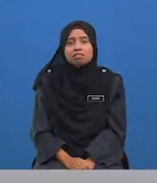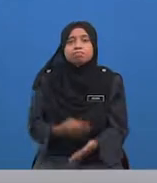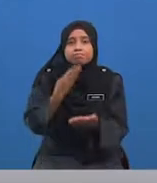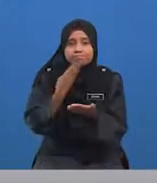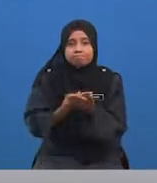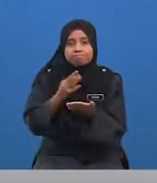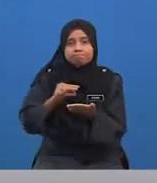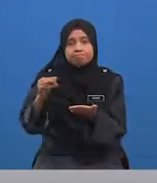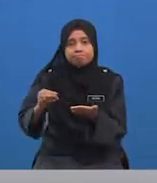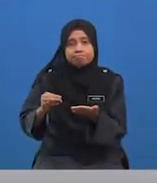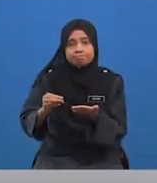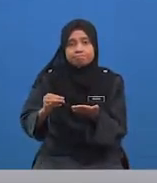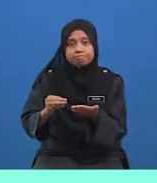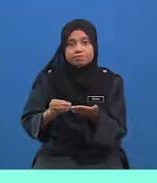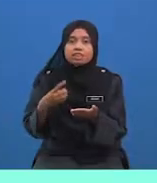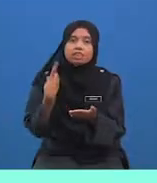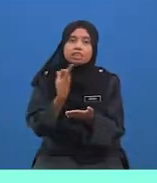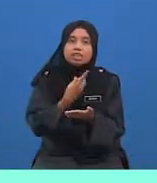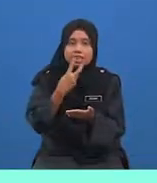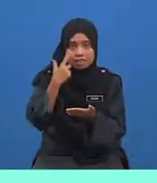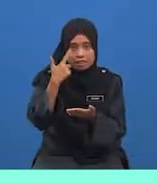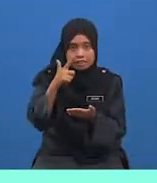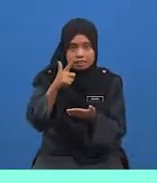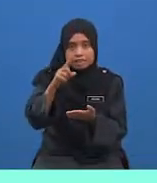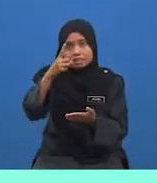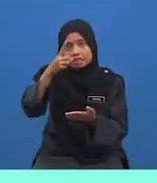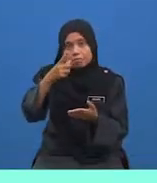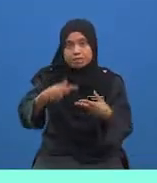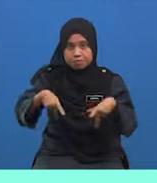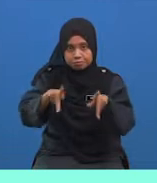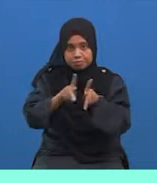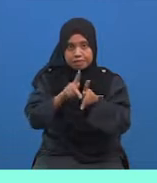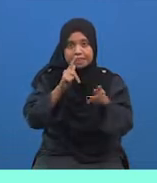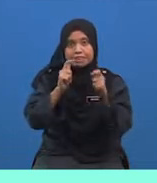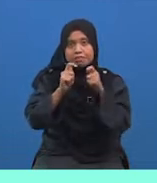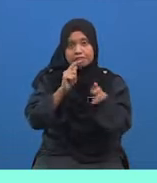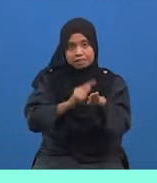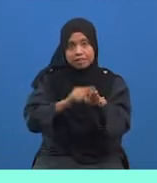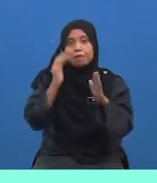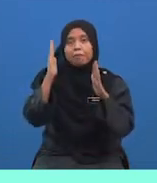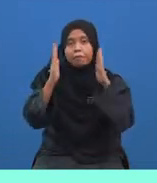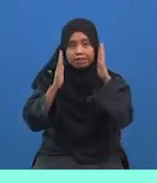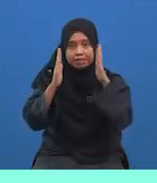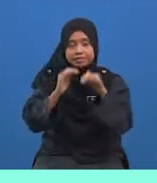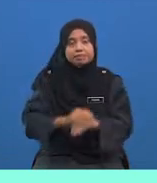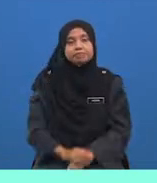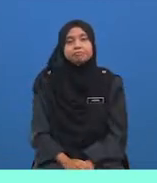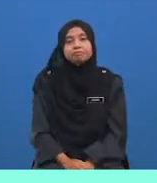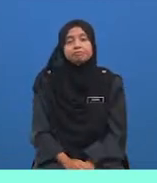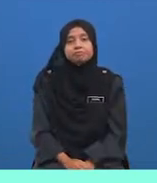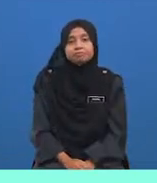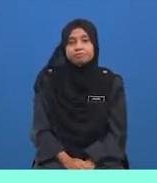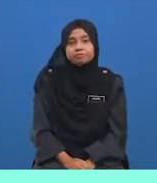Baiklah murid-murid, mari kita lihat 11 kepentingan telekomunikasi di